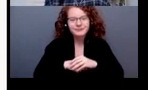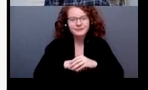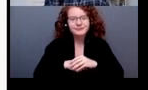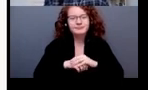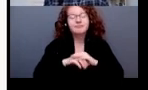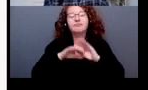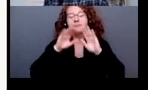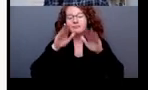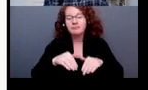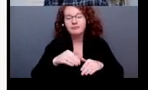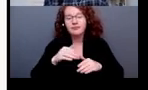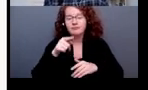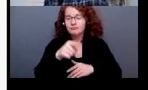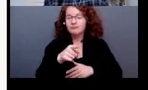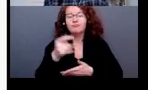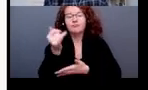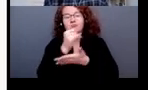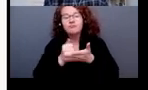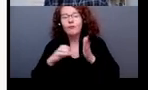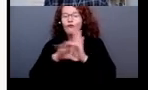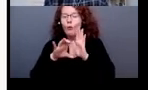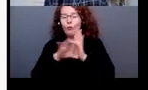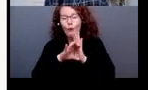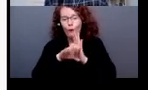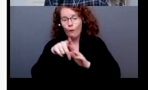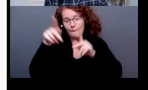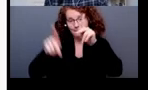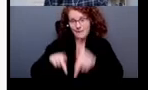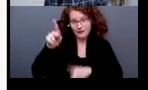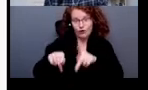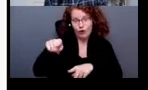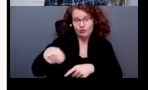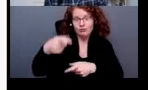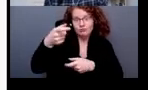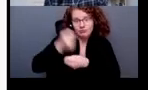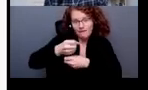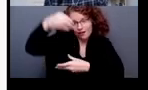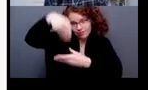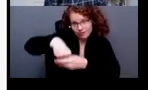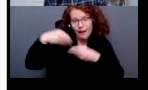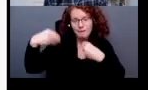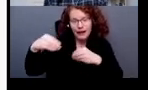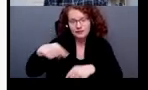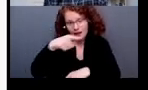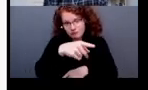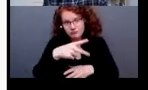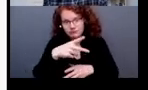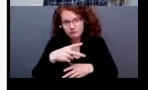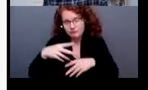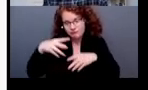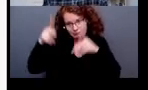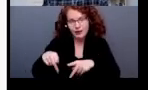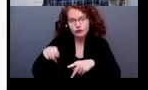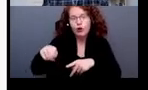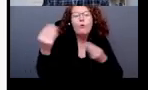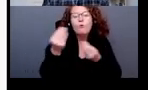ensuite, un portrait, deux portraits des personnes qui tiennent ces boutiques. Hein. Là, il y a une personne qui a une boutique à